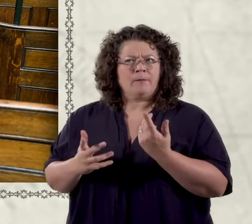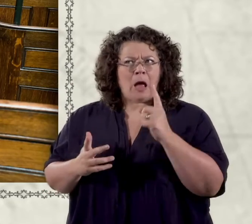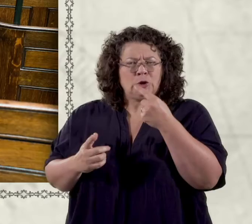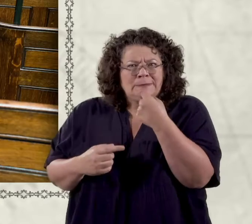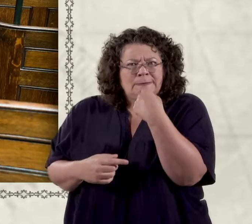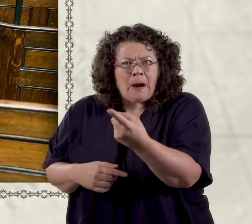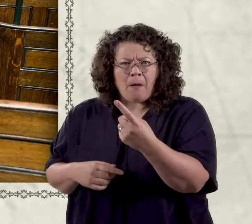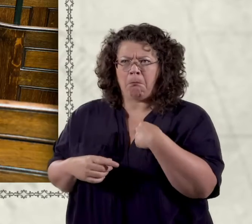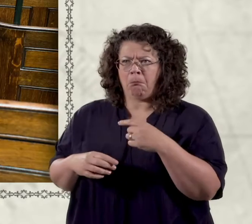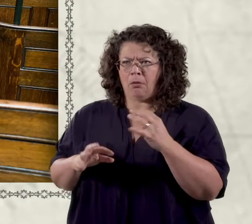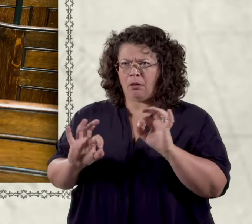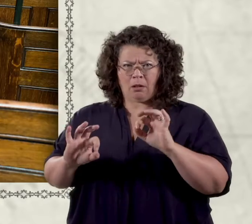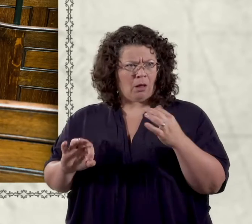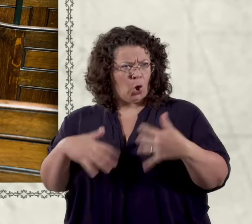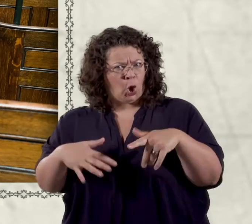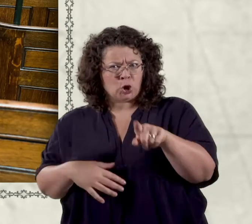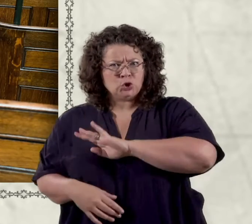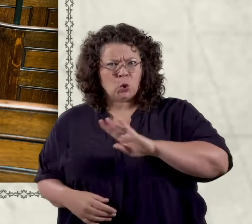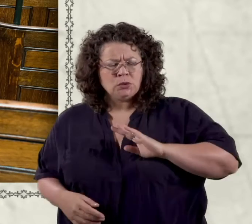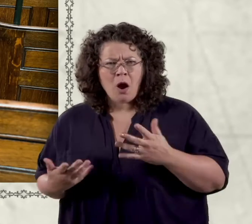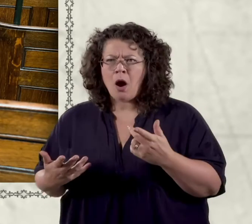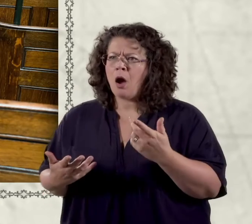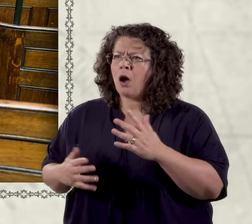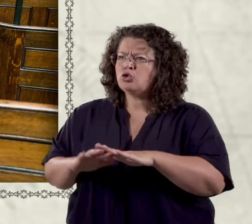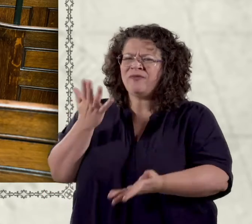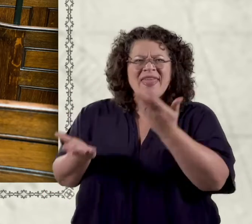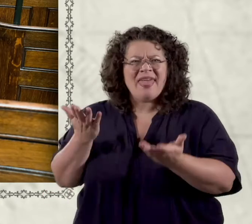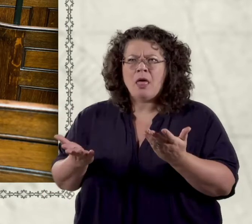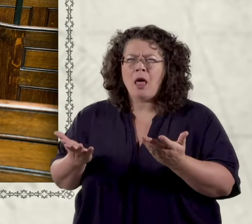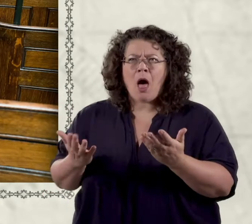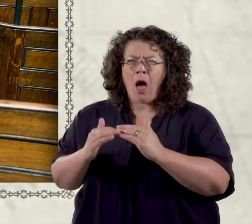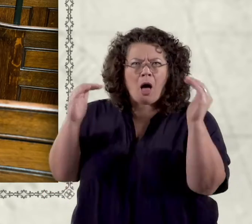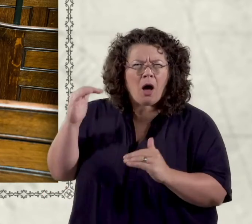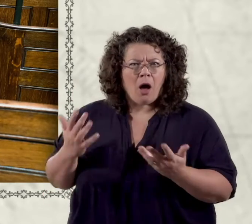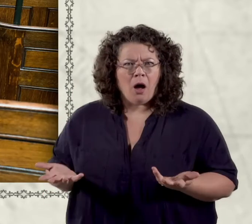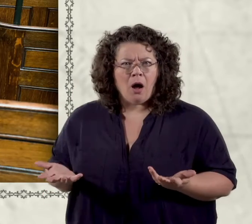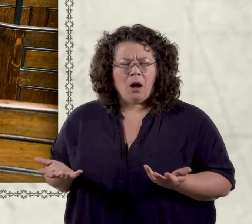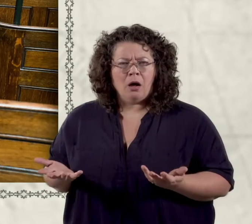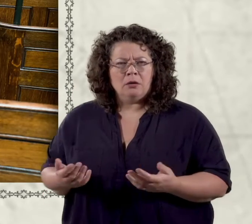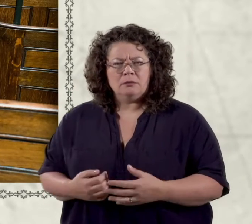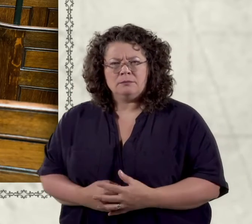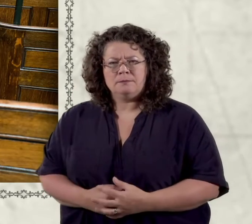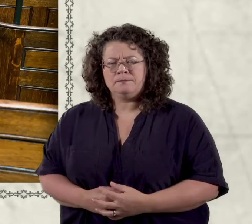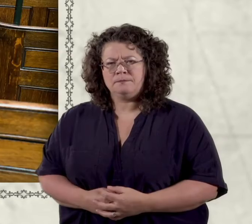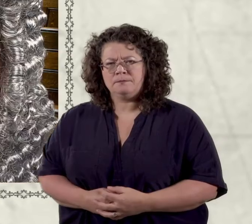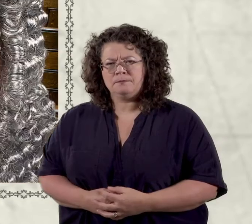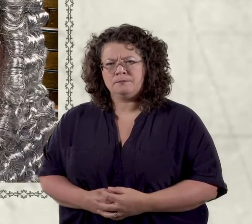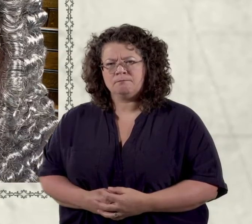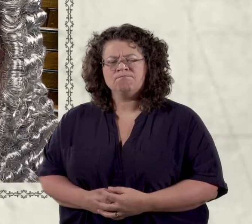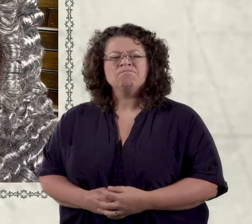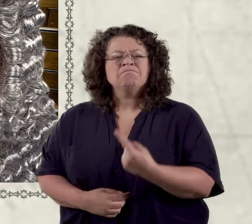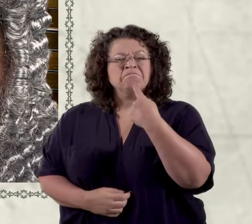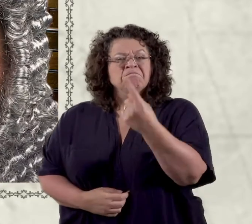hun. O'n I methu dweud taw nid fi oedd wedi anafu y milwr. Oedd y holl beth yn anheg.